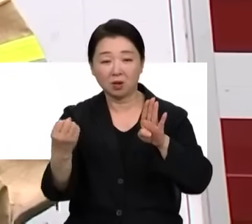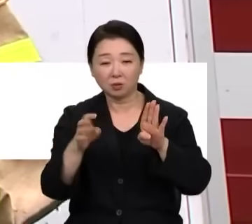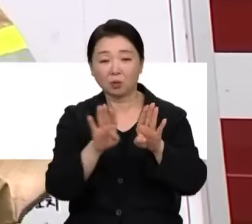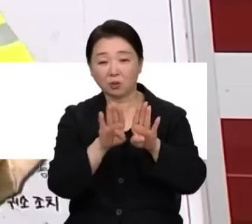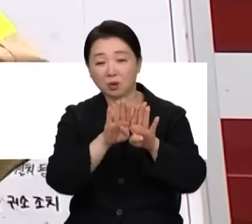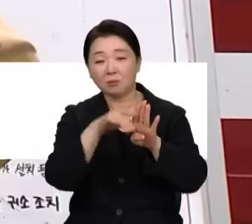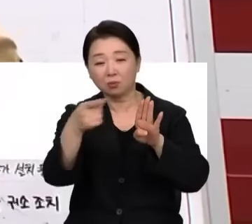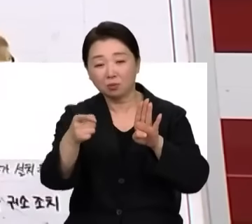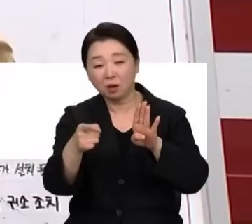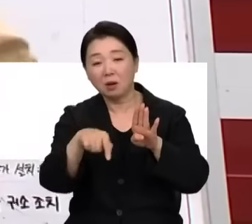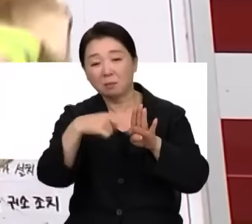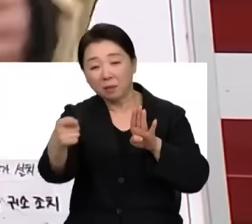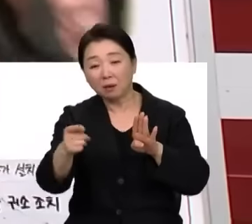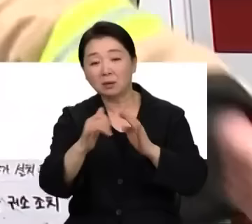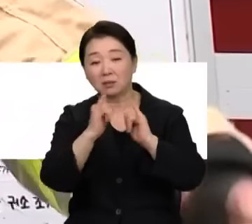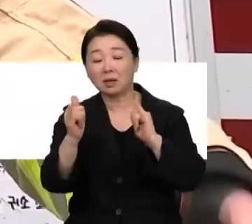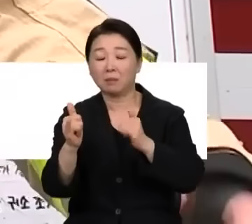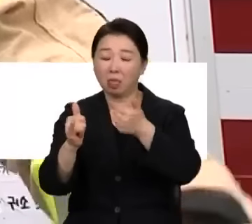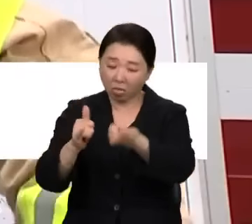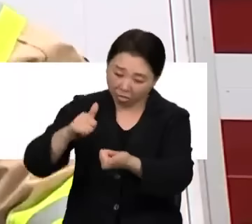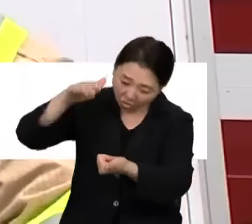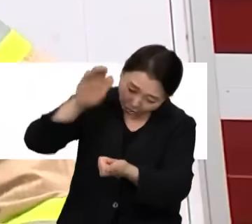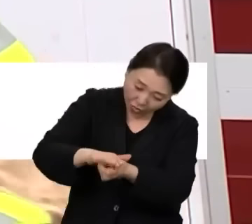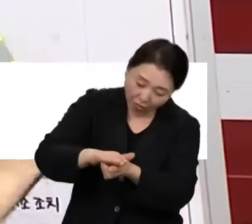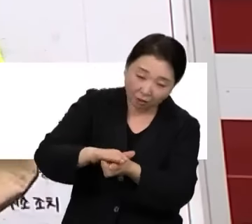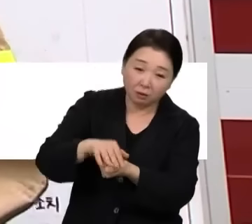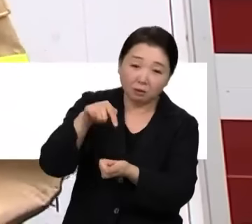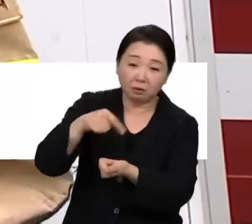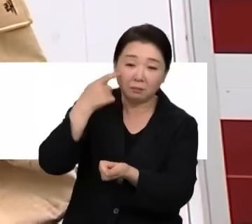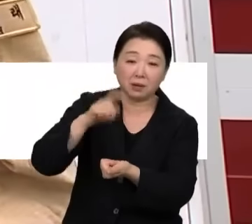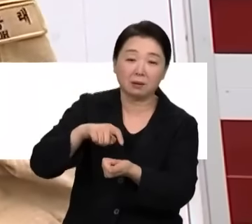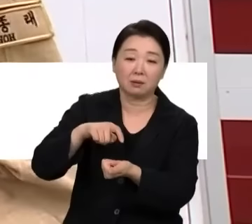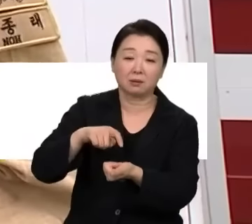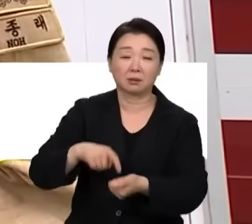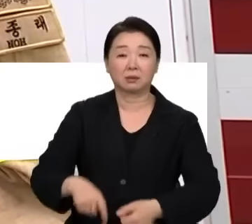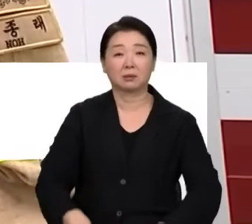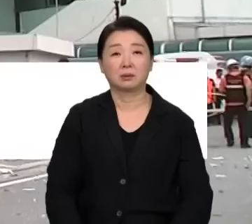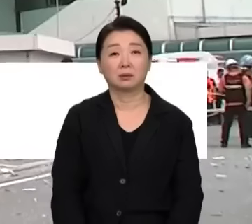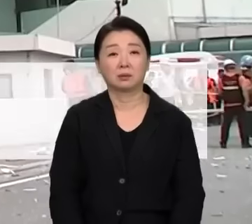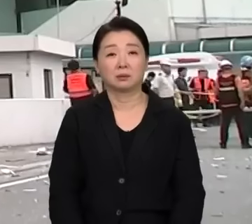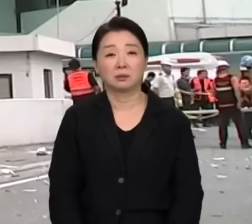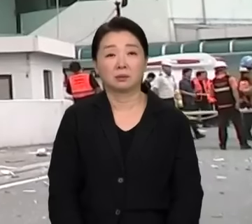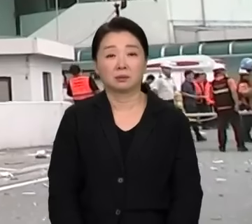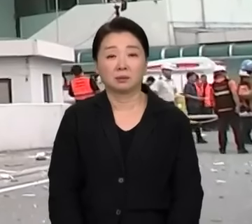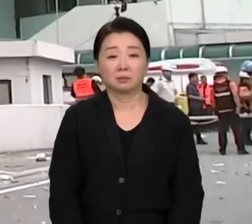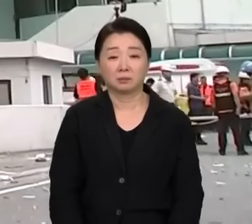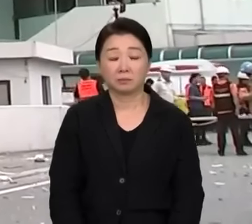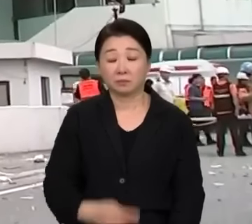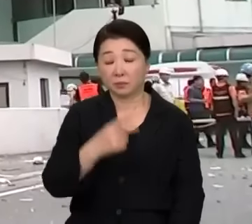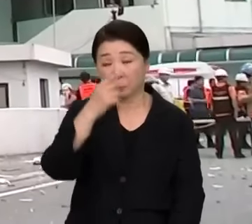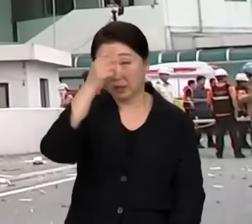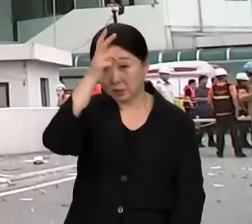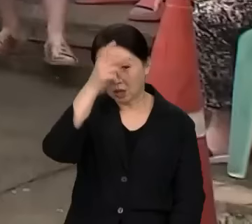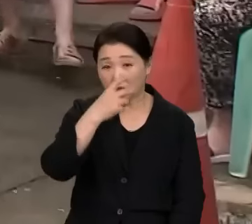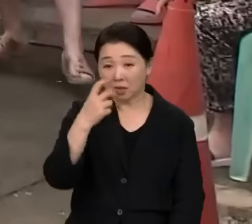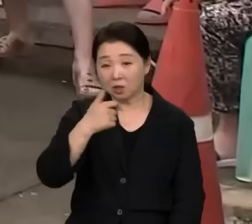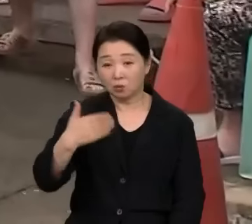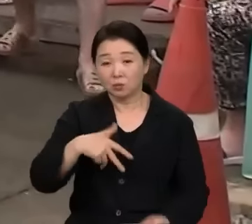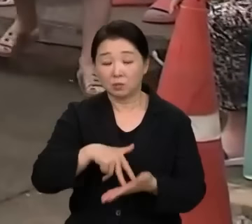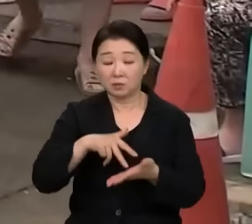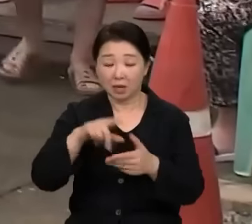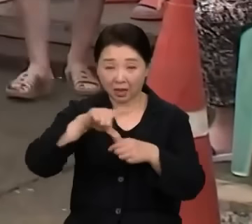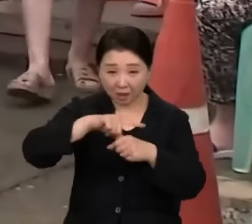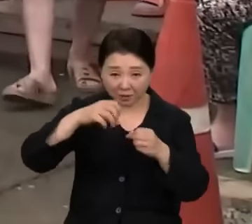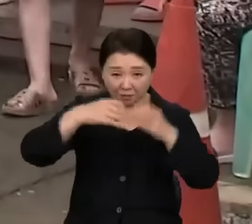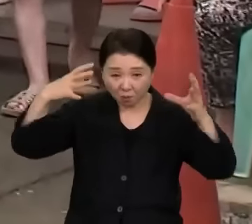현관문 쪽에서 바깥으로 사람이 이렇게 엎드린 채로 현재 발견됐습니다. 경찰과 소방당국은 LPG